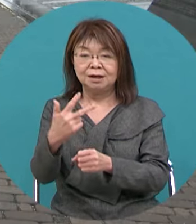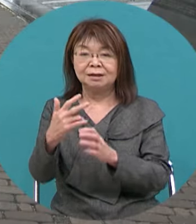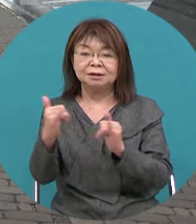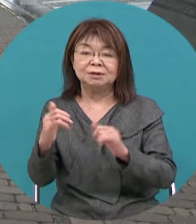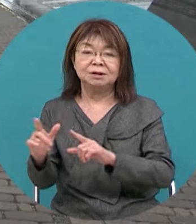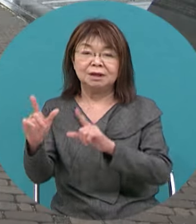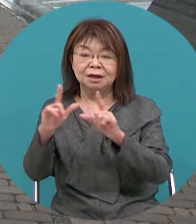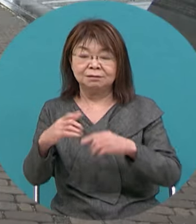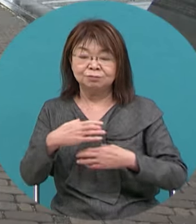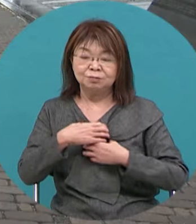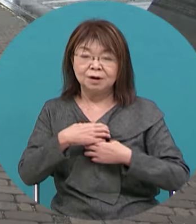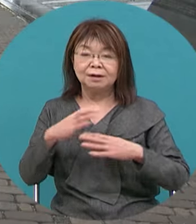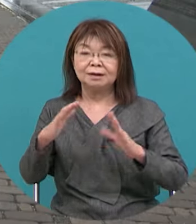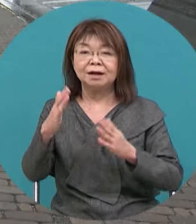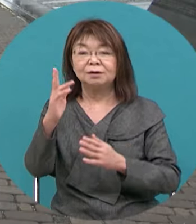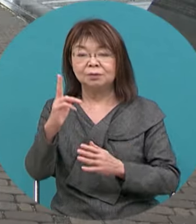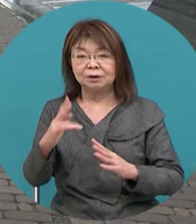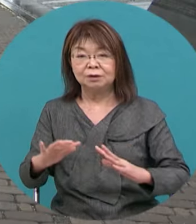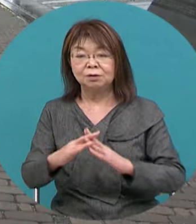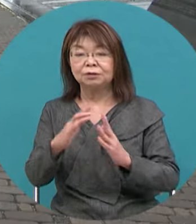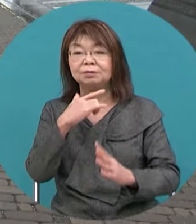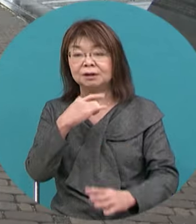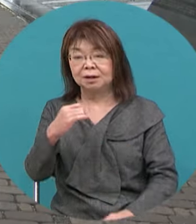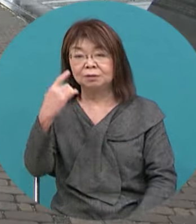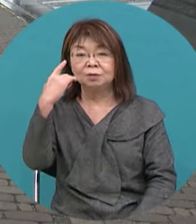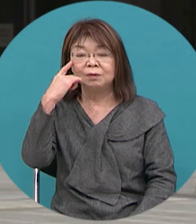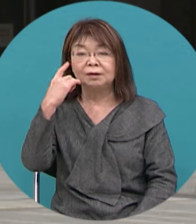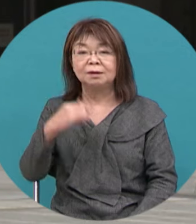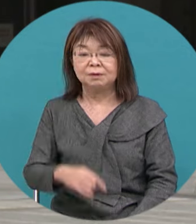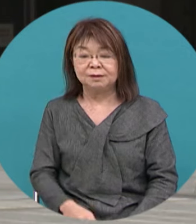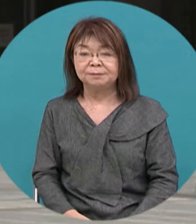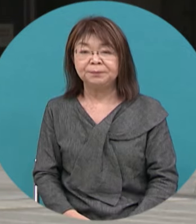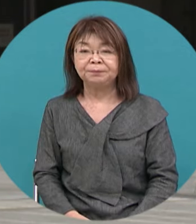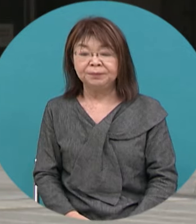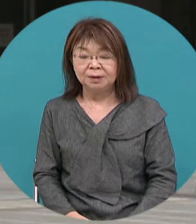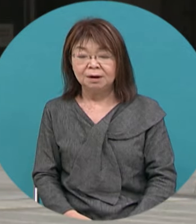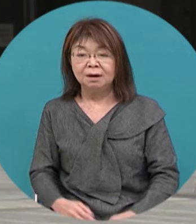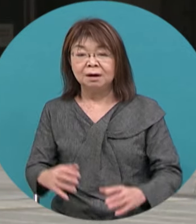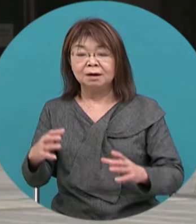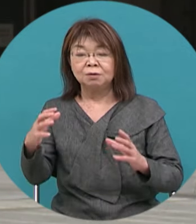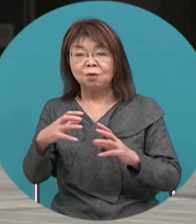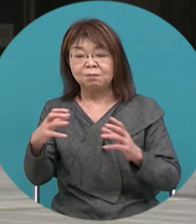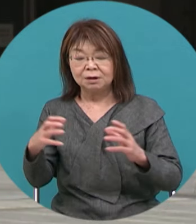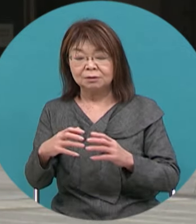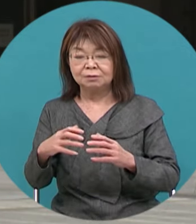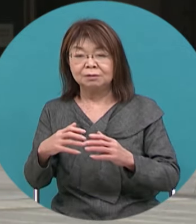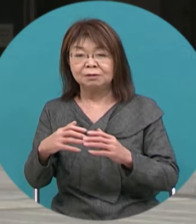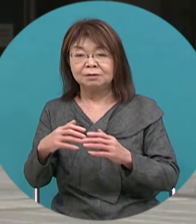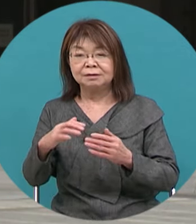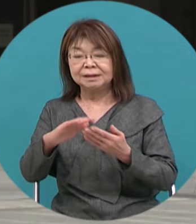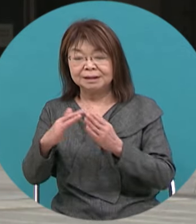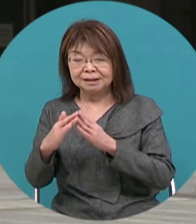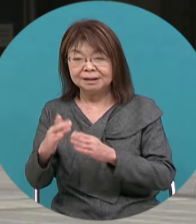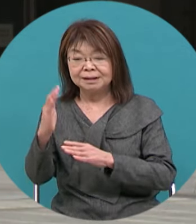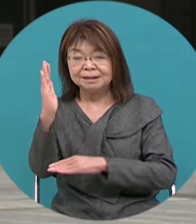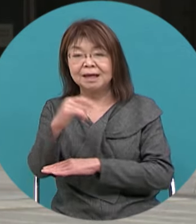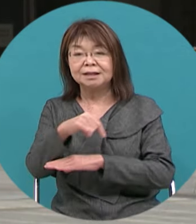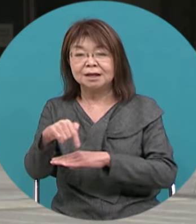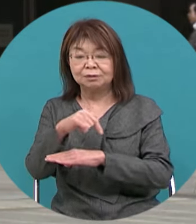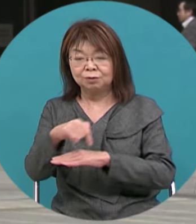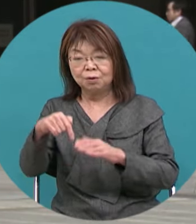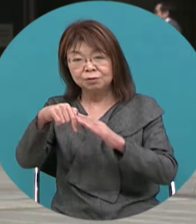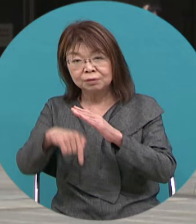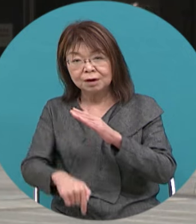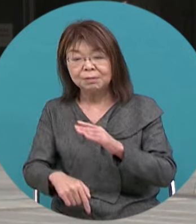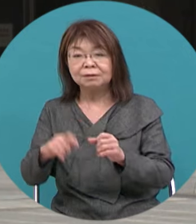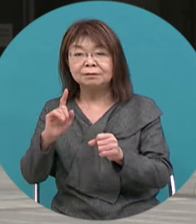生じないように取り組みたいなと思います。それとコンパクトシティ政策を進化させるために取り組んでいるスマート